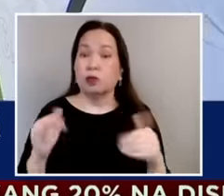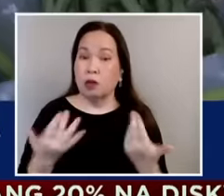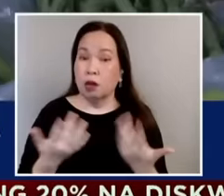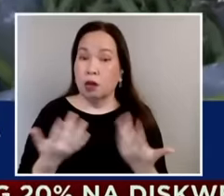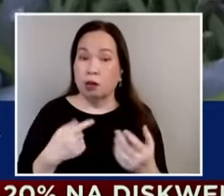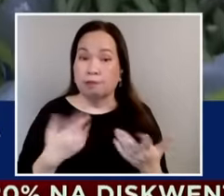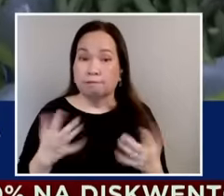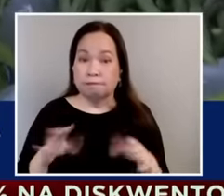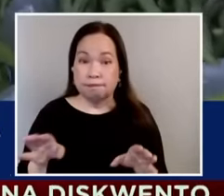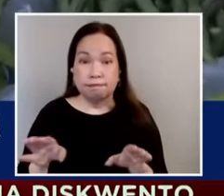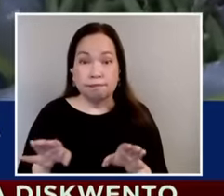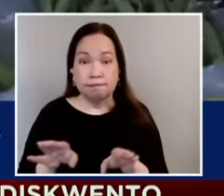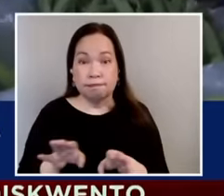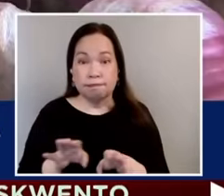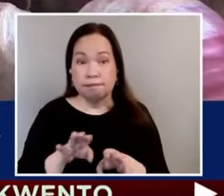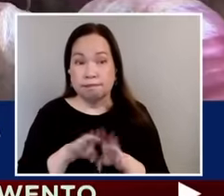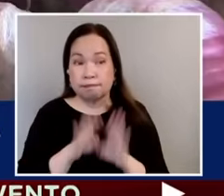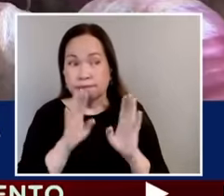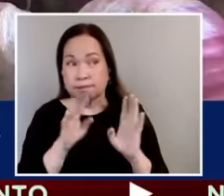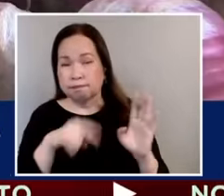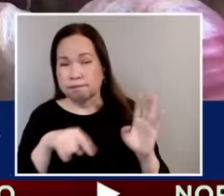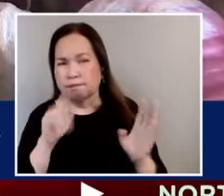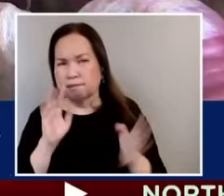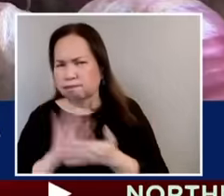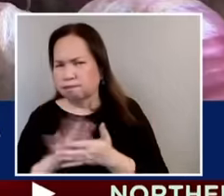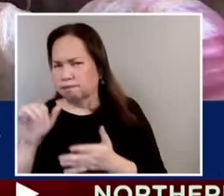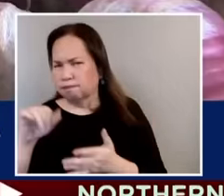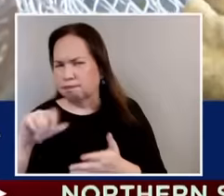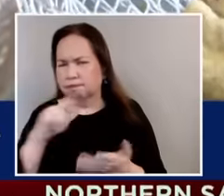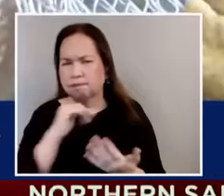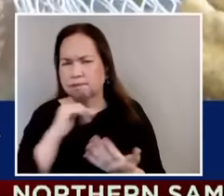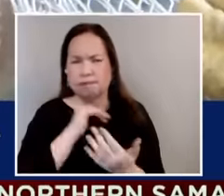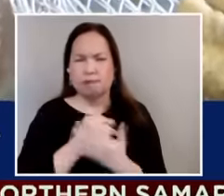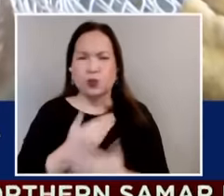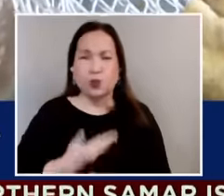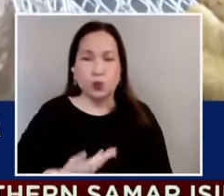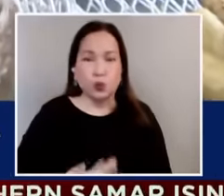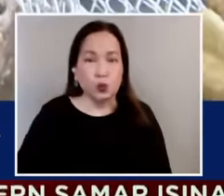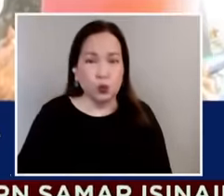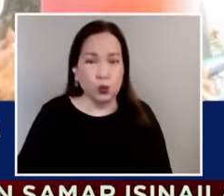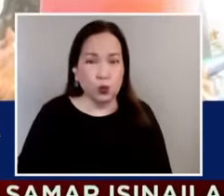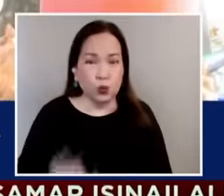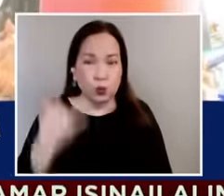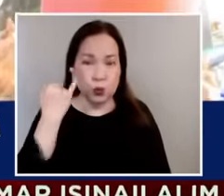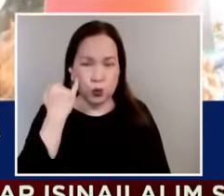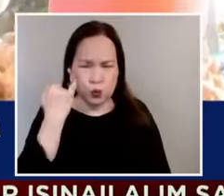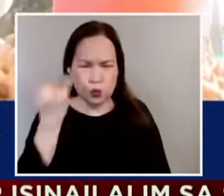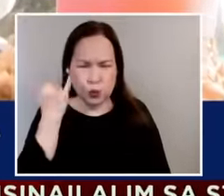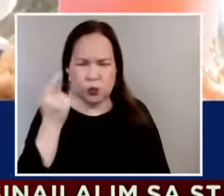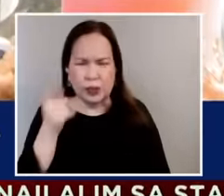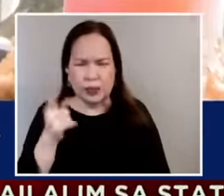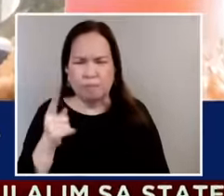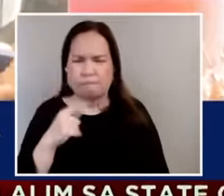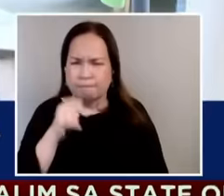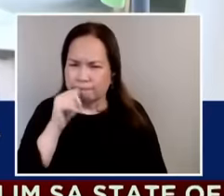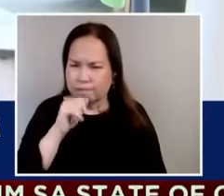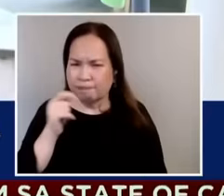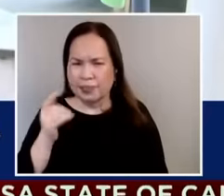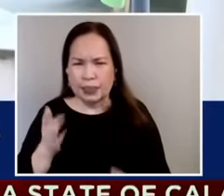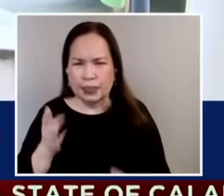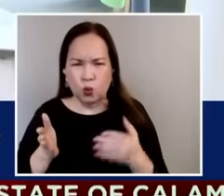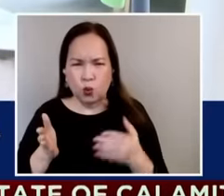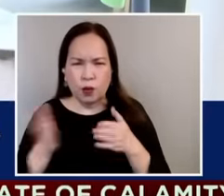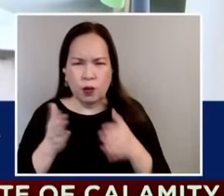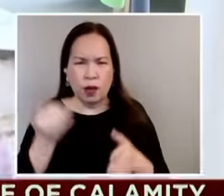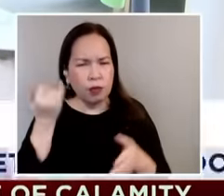ng presyo ng mga bilihin at maiwasan ang pagkalam ng sikmura, diskarte ang pinaiiral ng marami.